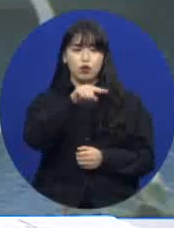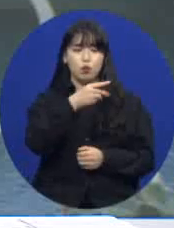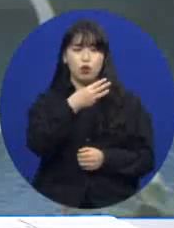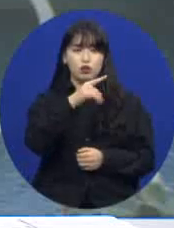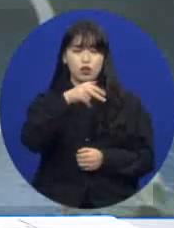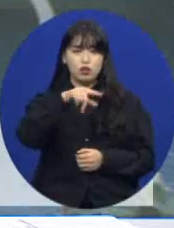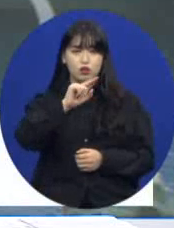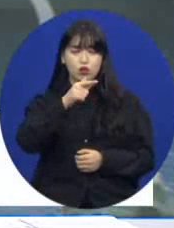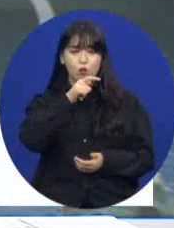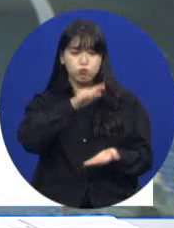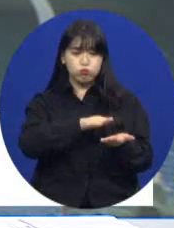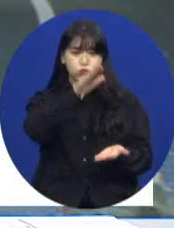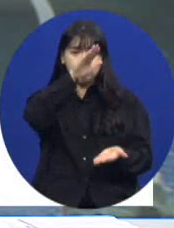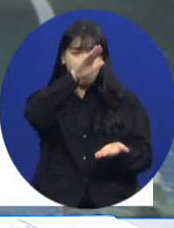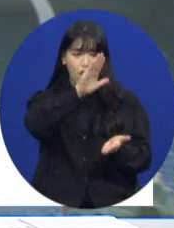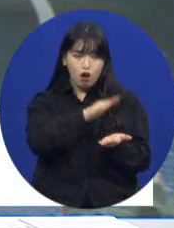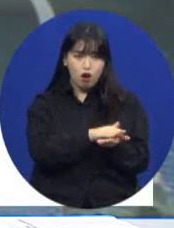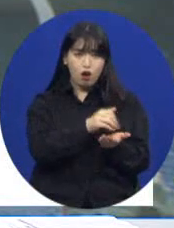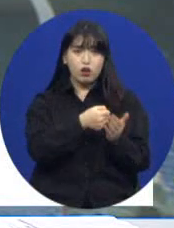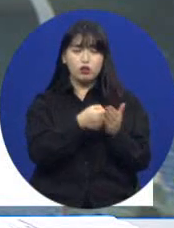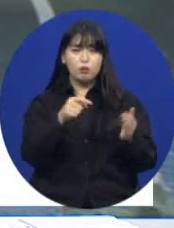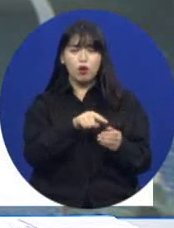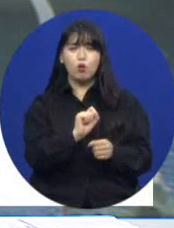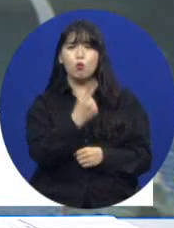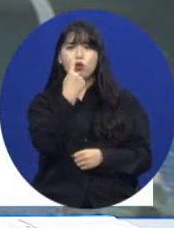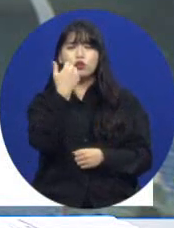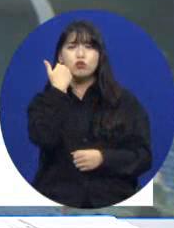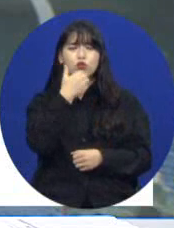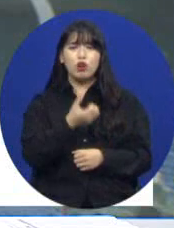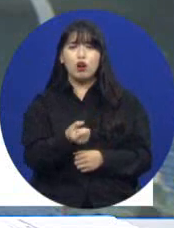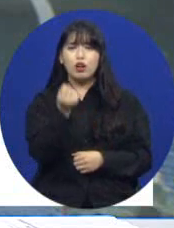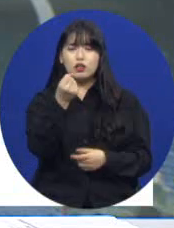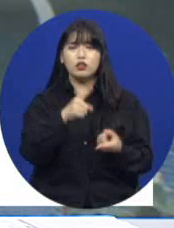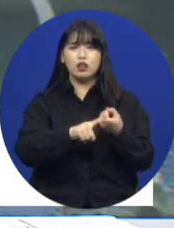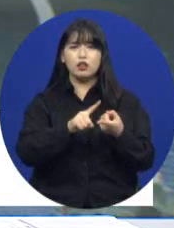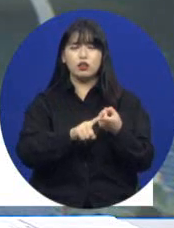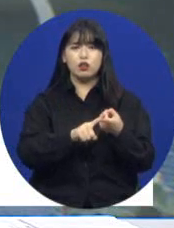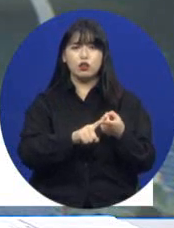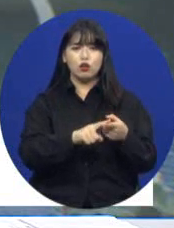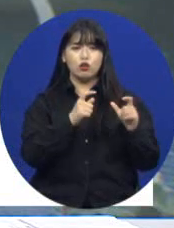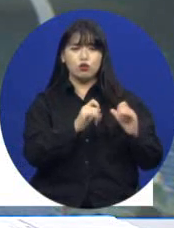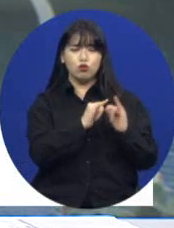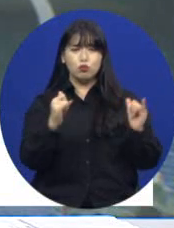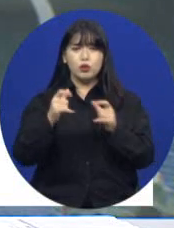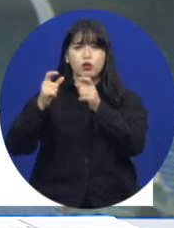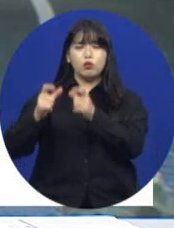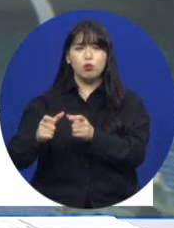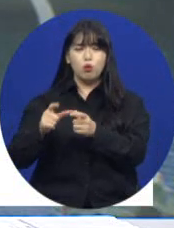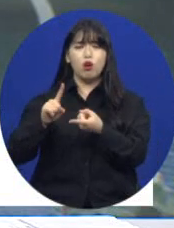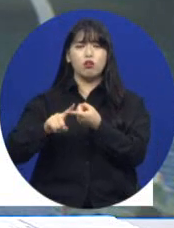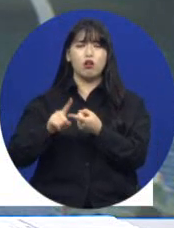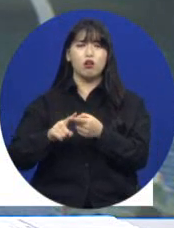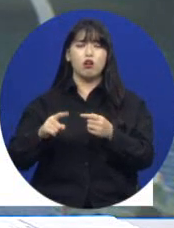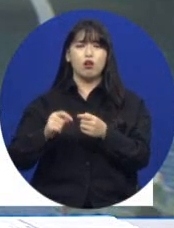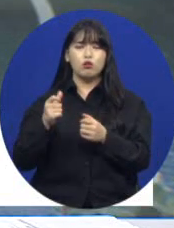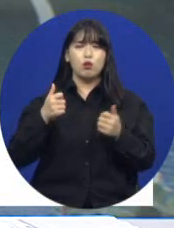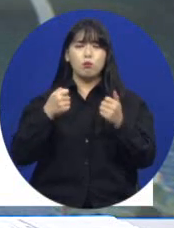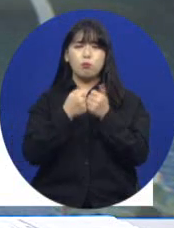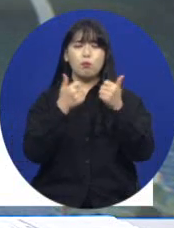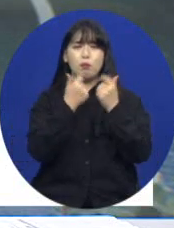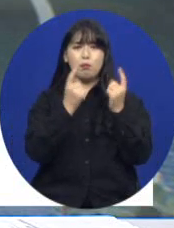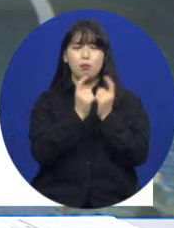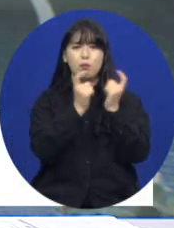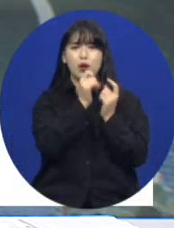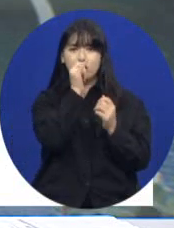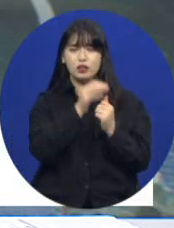월대천 수위가 크게 줄면서 원인을 두고 주민과 행정이 충돌하고 있습니다. 주민들은